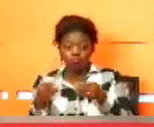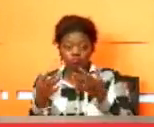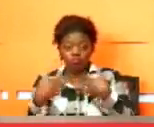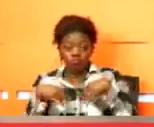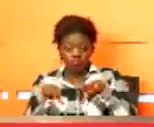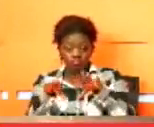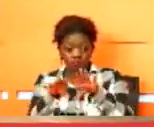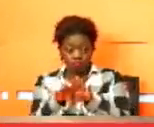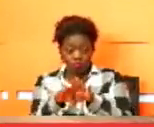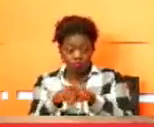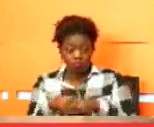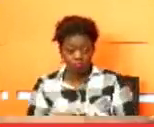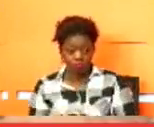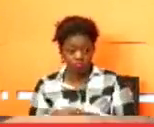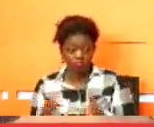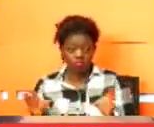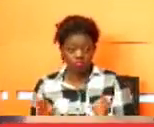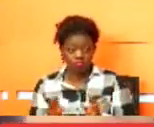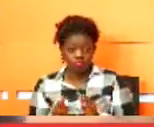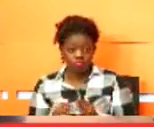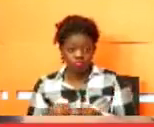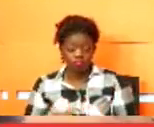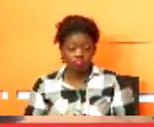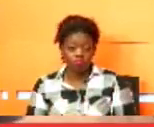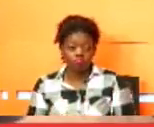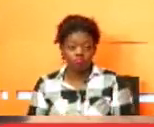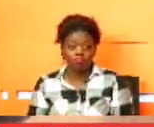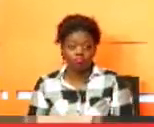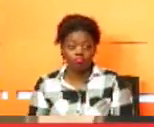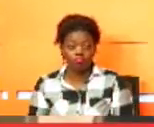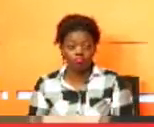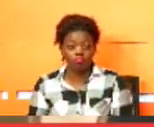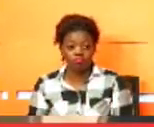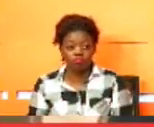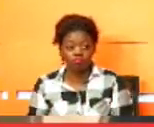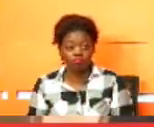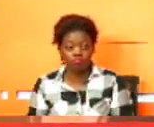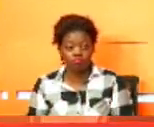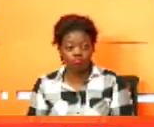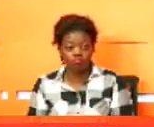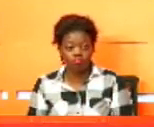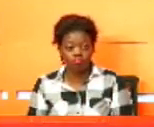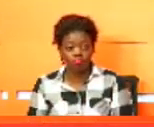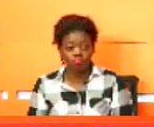na David Musikali Yankolo ya kusaki degulia nukulabu kete TV